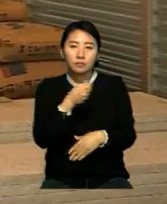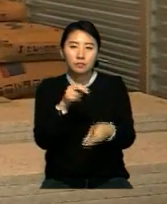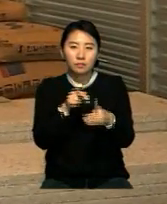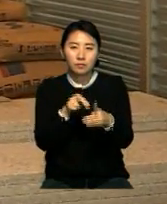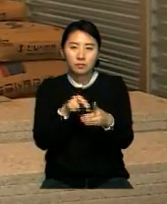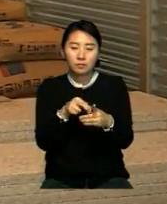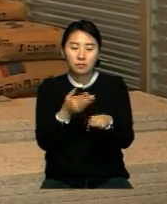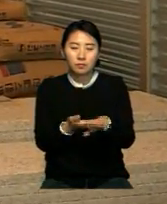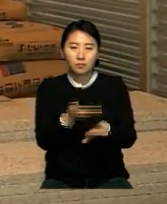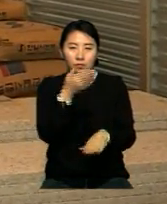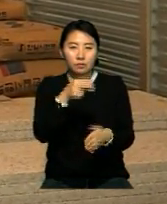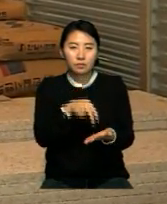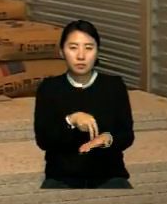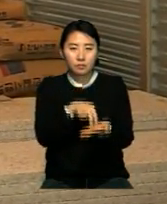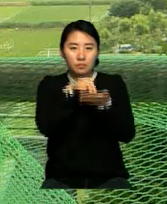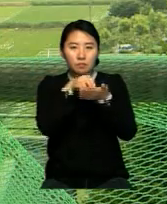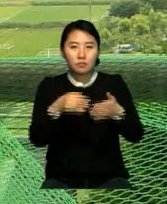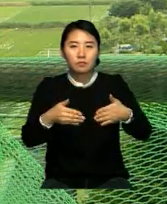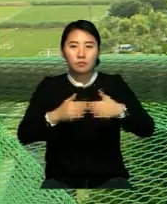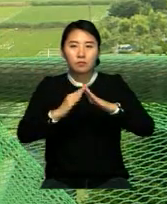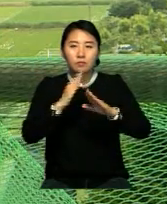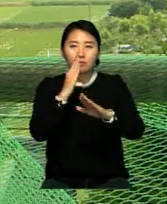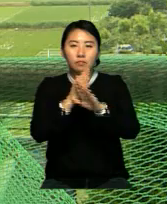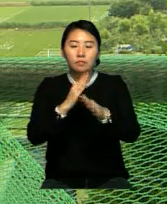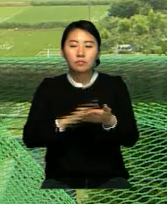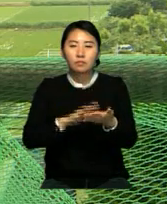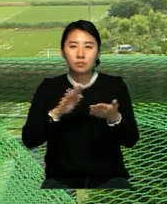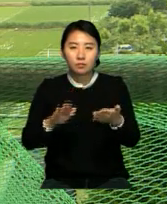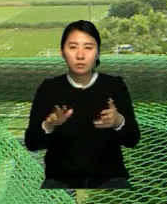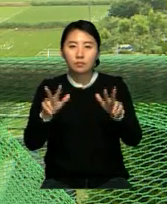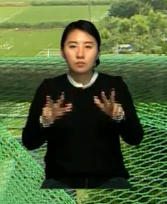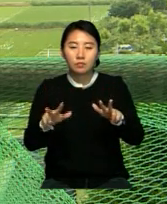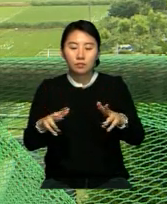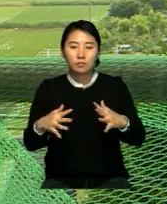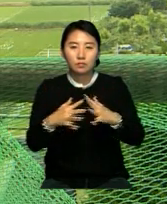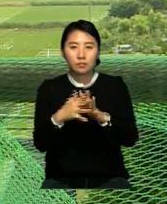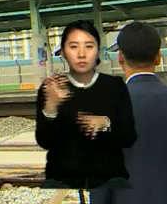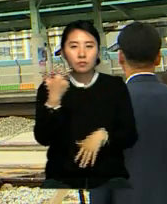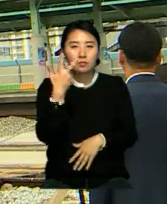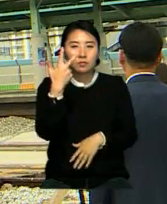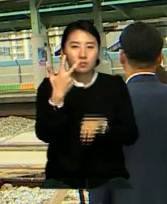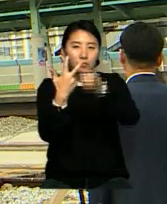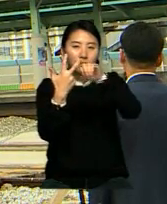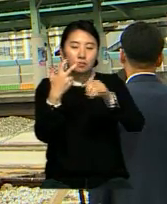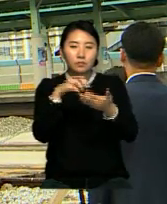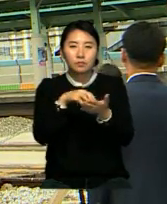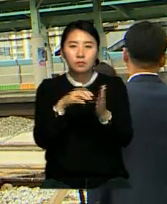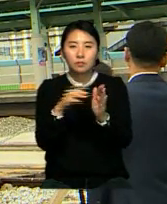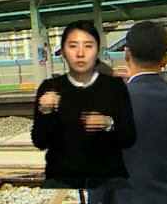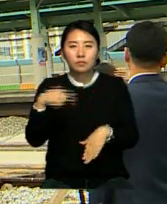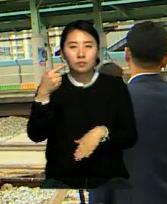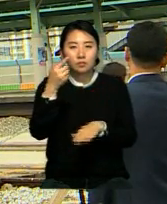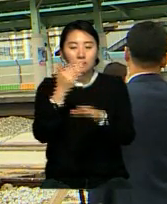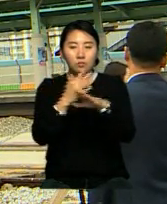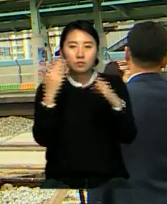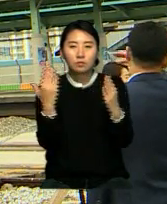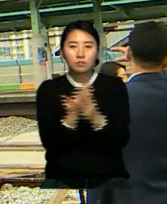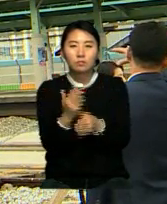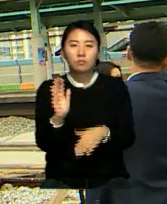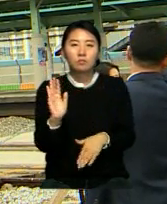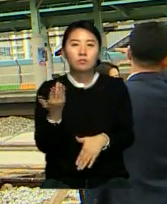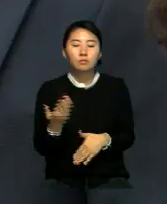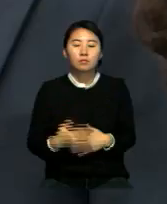있게 6교와 엘리베이터를 설치하고 있습니다. 현재 공정률은 77%, 다음 달 준공